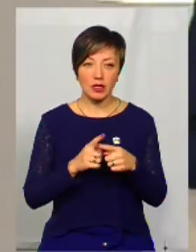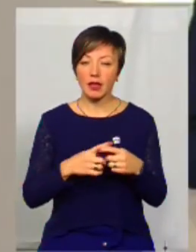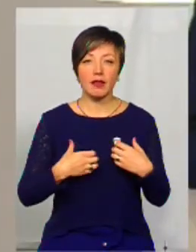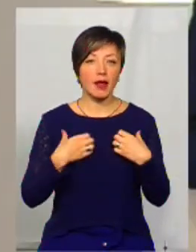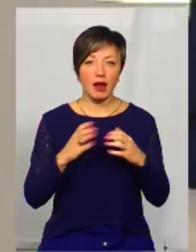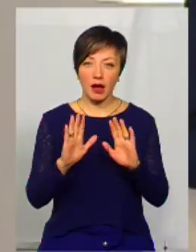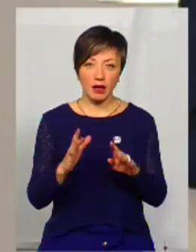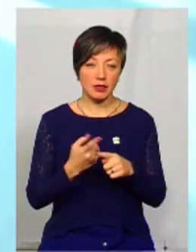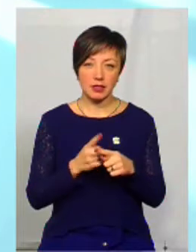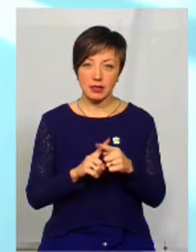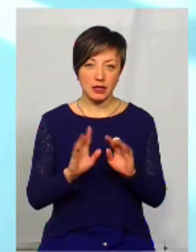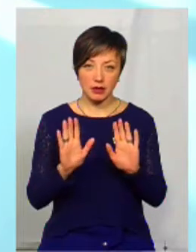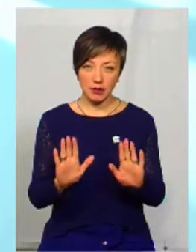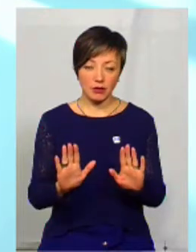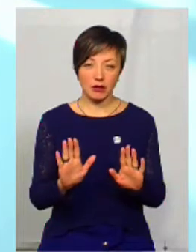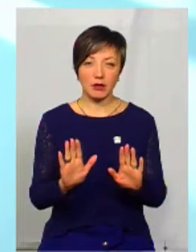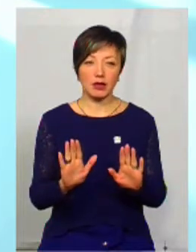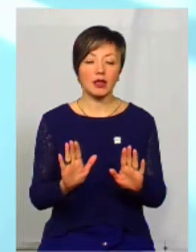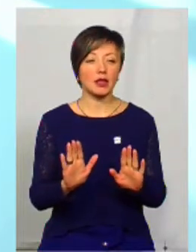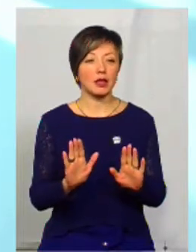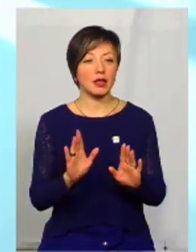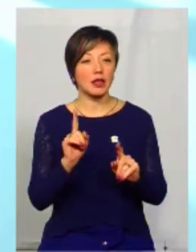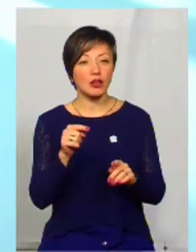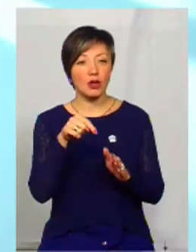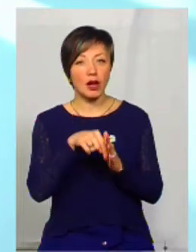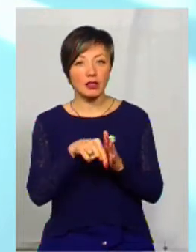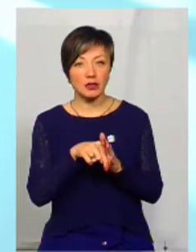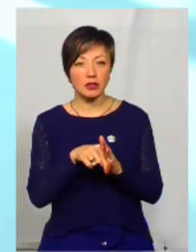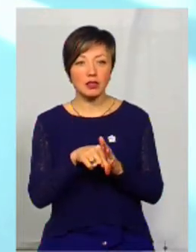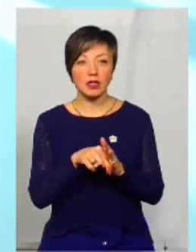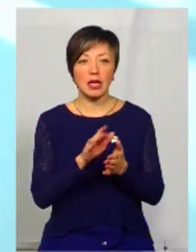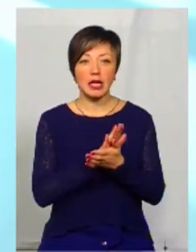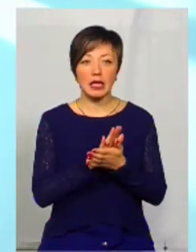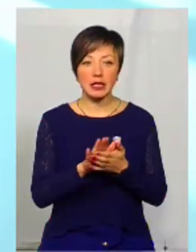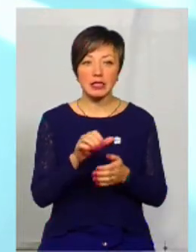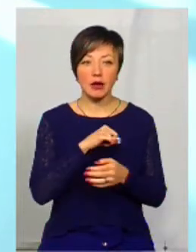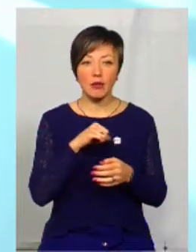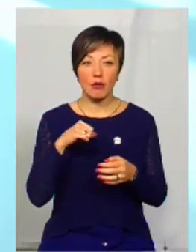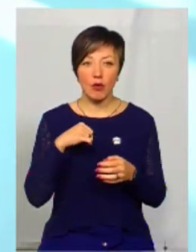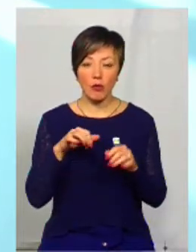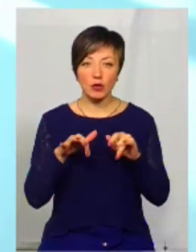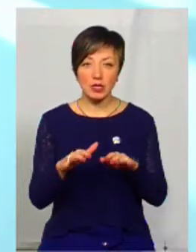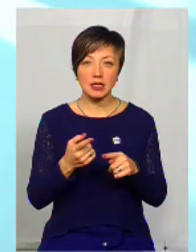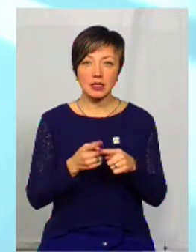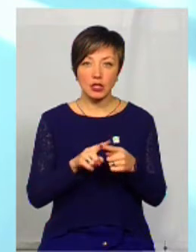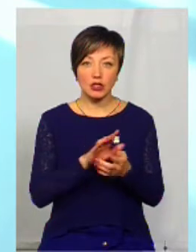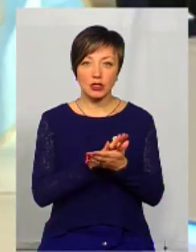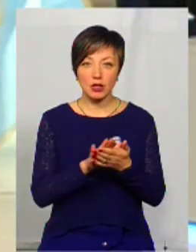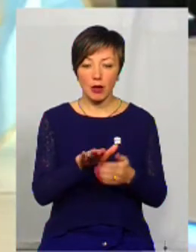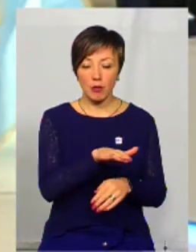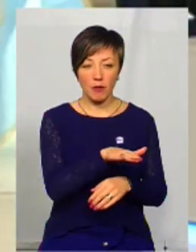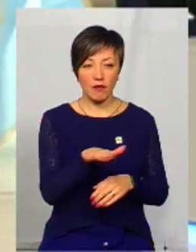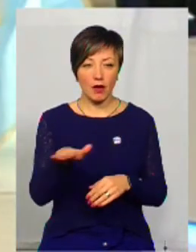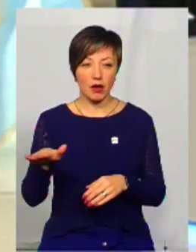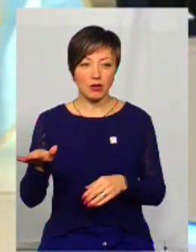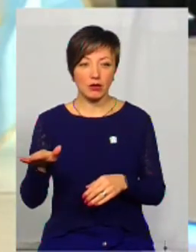страшно, не лякайтеся, це не лякайтеся. Це те, що характеризує, знову ж, гігієну самого технологічного процесу. Тобто, це частота поверхонь,